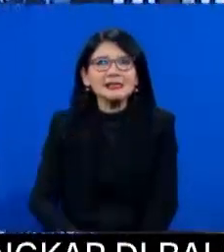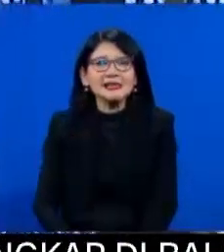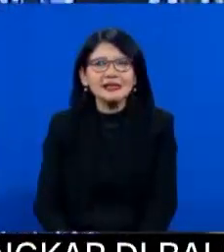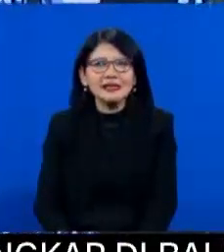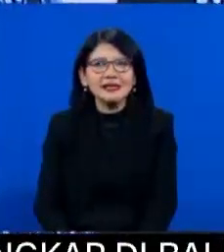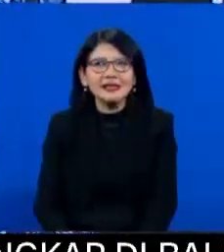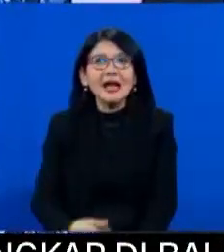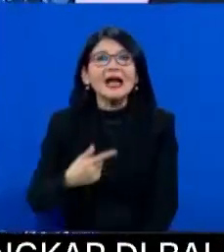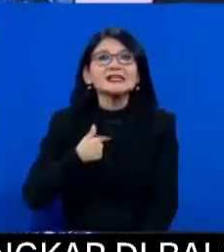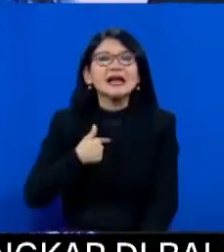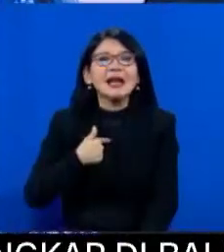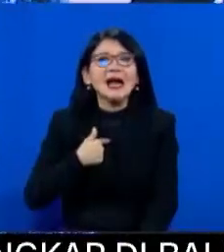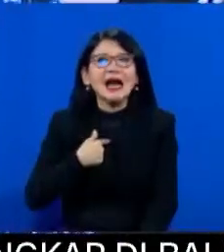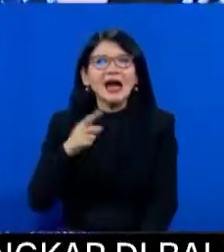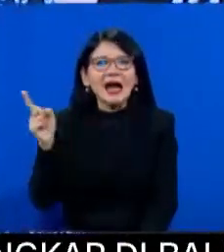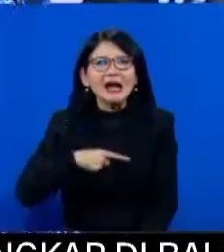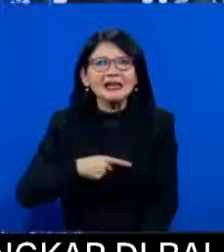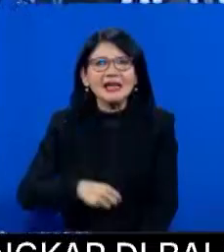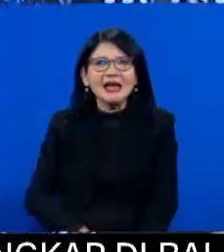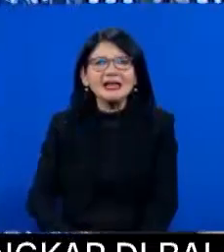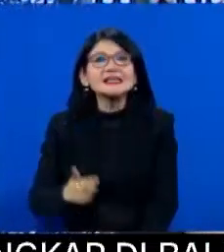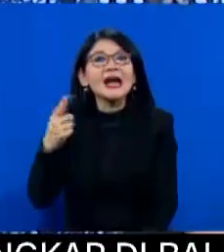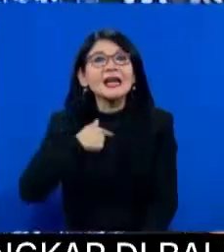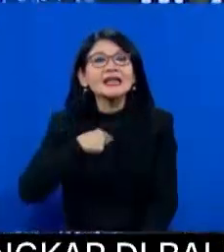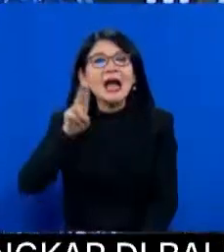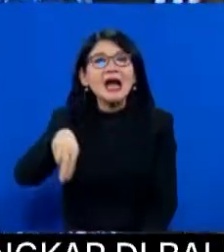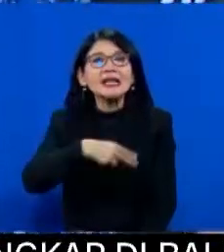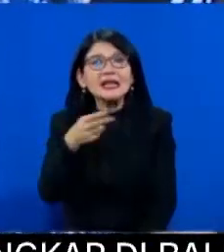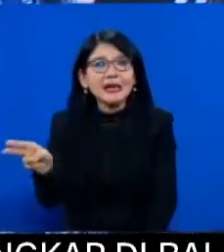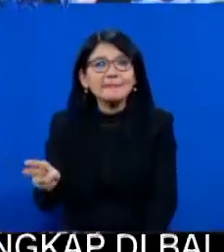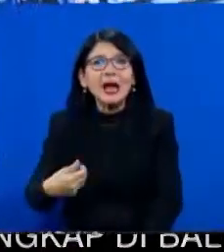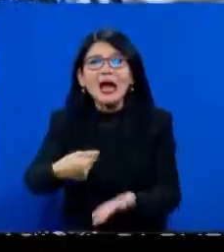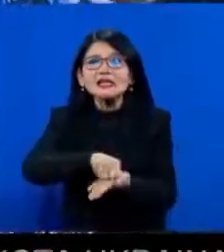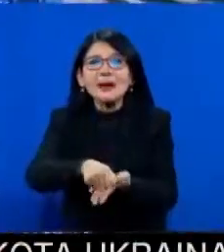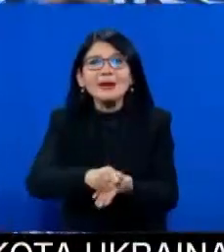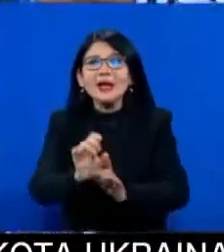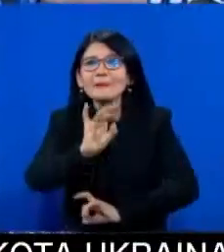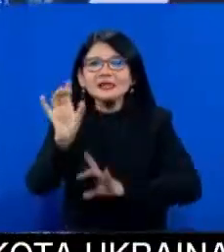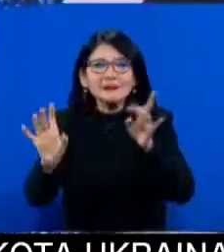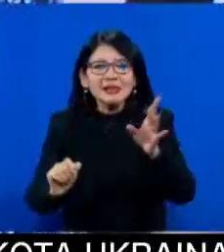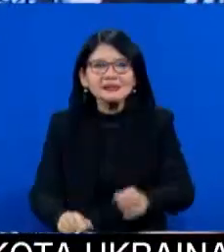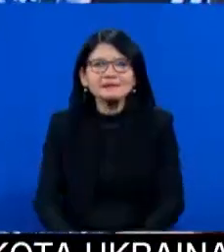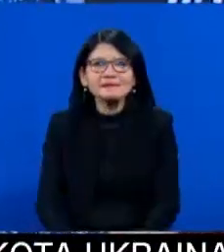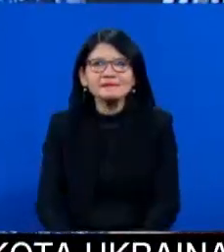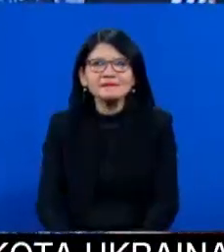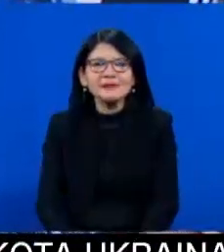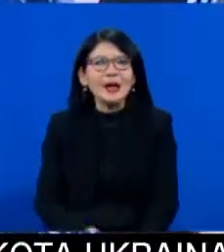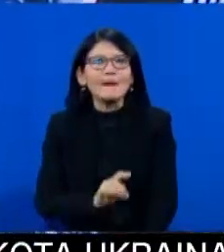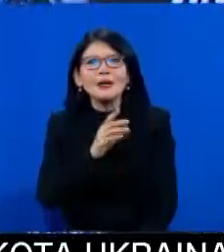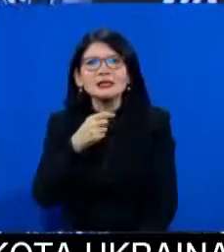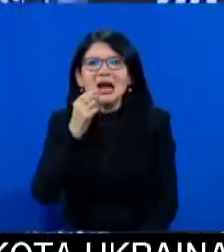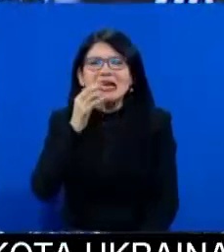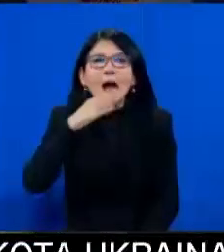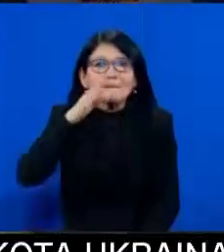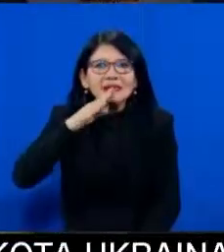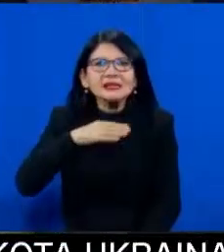kemarin dari Grab ya. Nah, bahwa di sini katanya makanannya enak, sambelnya macam-macam, bisa request dari sambel yang kurang pedas, dari yang pedas bisa